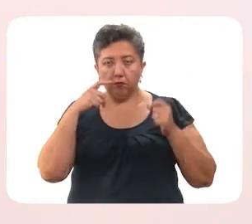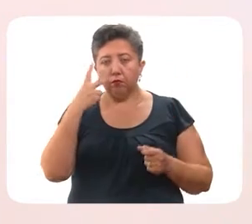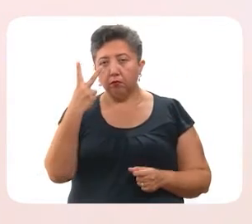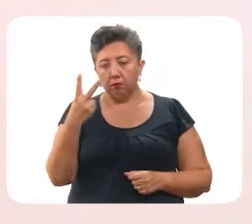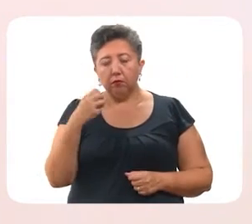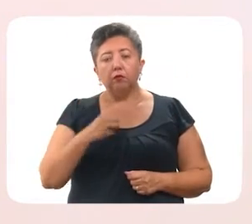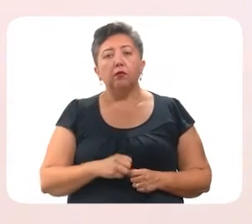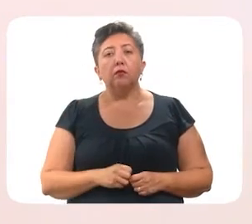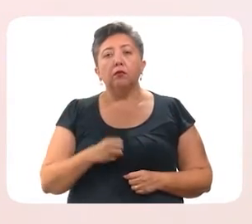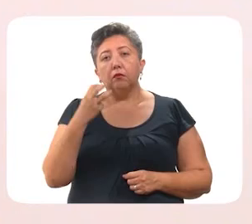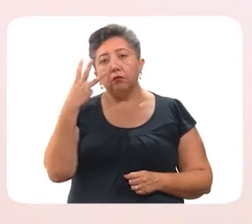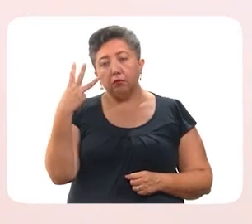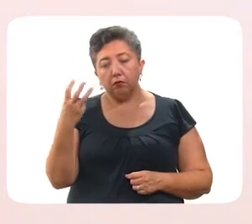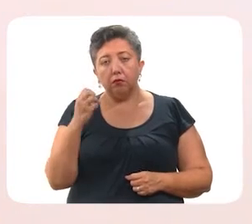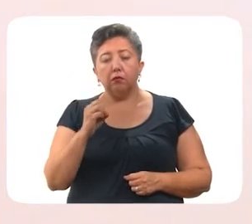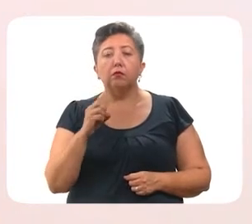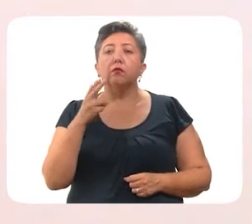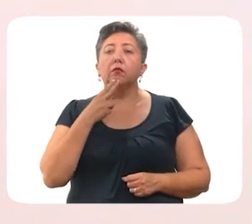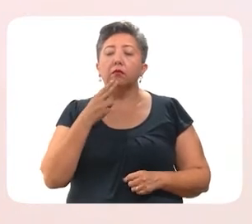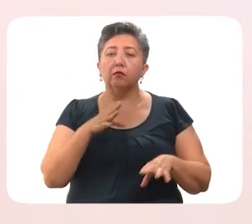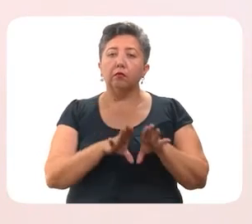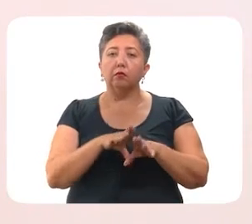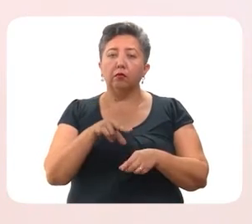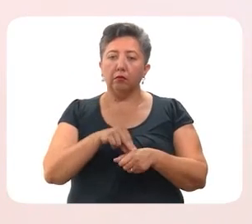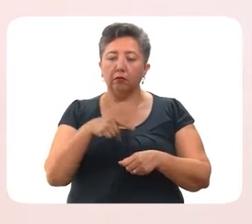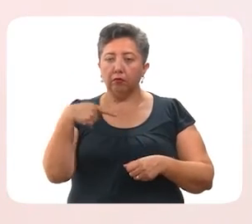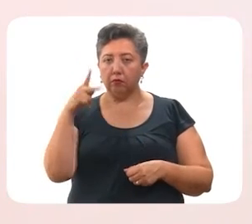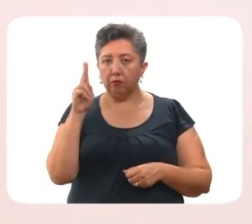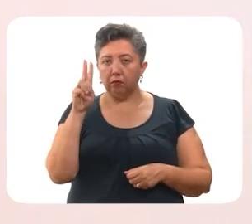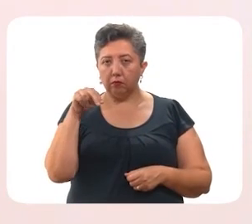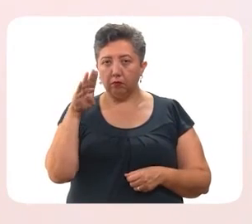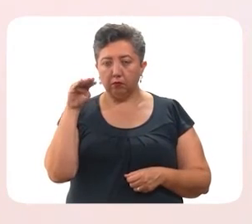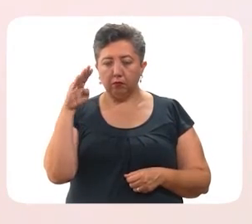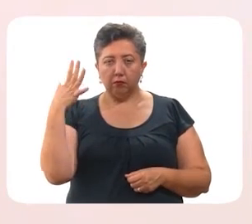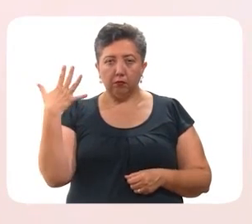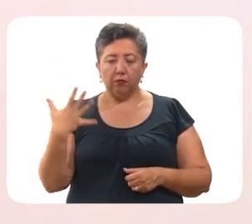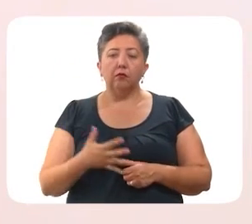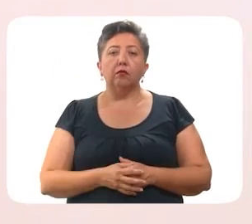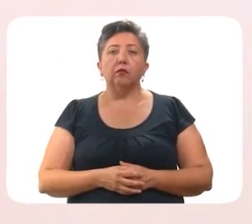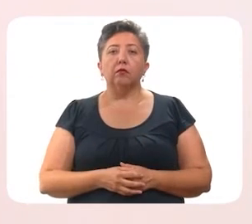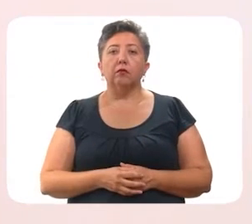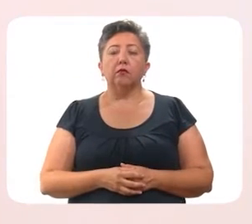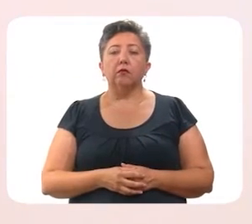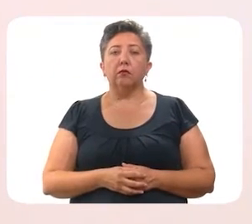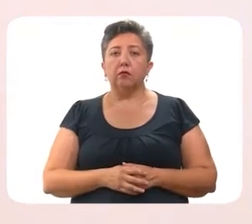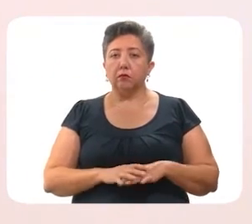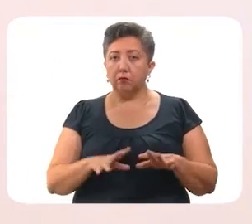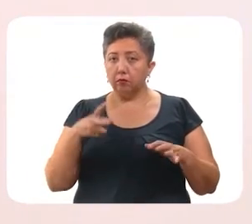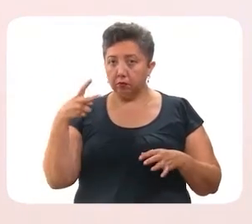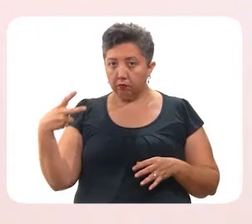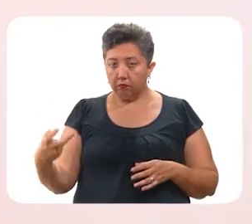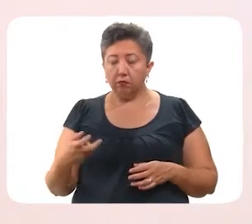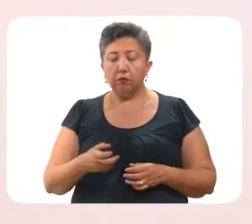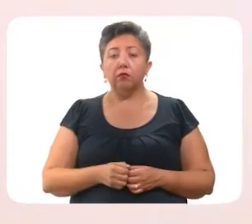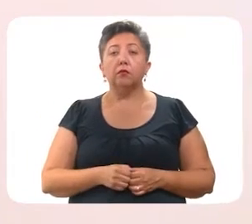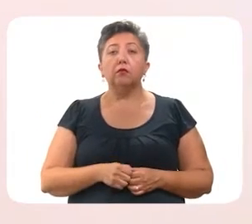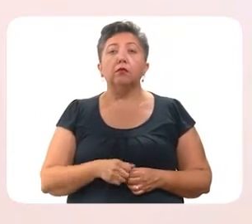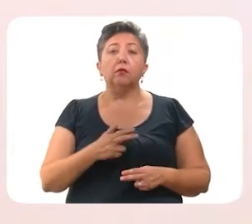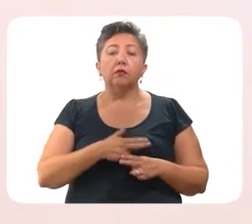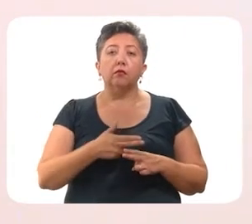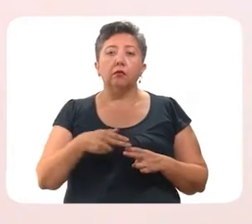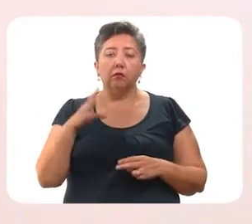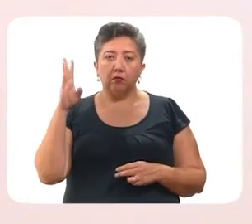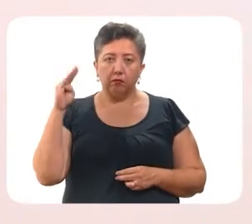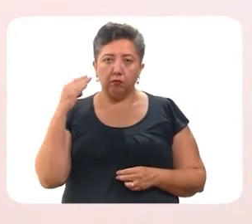109,395, huntulul, belechik, paulak, 46, mak, pak, ti, koronavirus, 37, tukajil, ho, katul, hunukma,